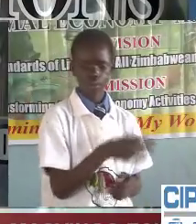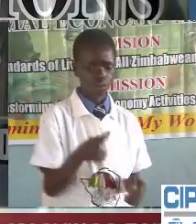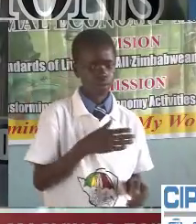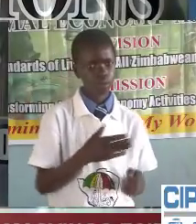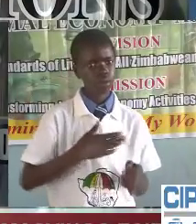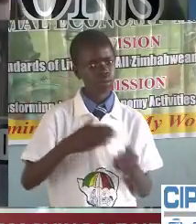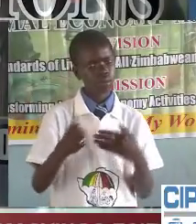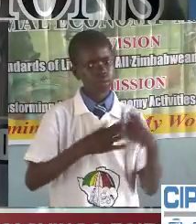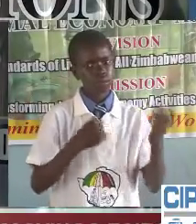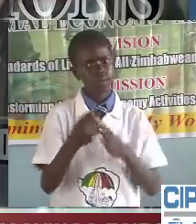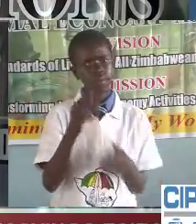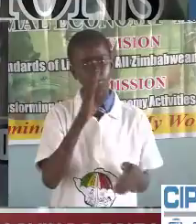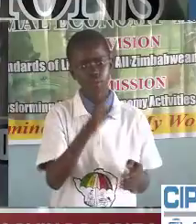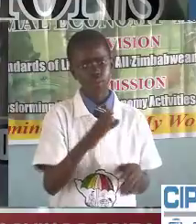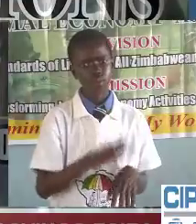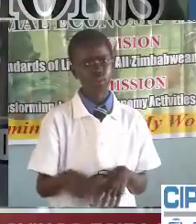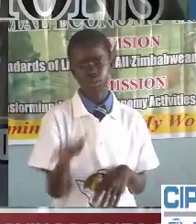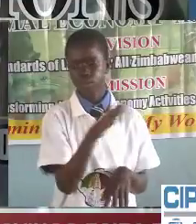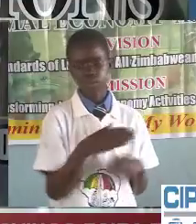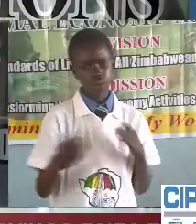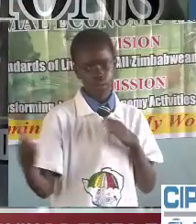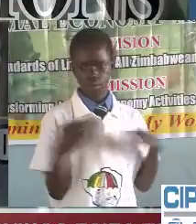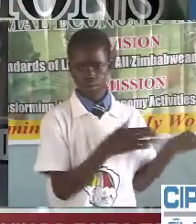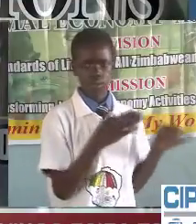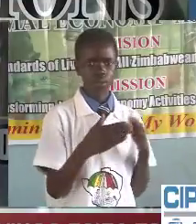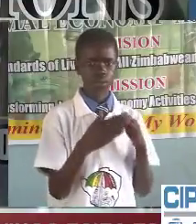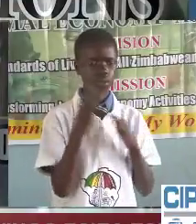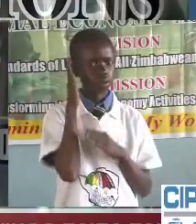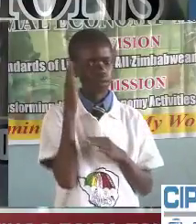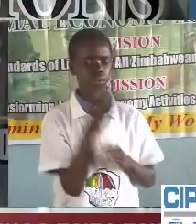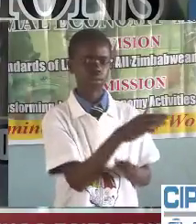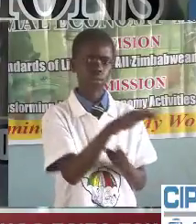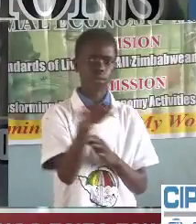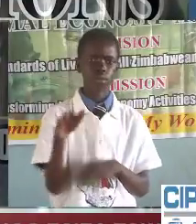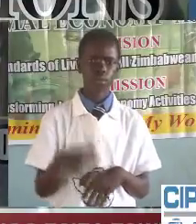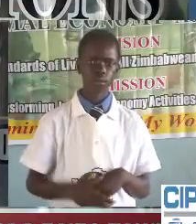idzimba dzingava dzingatinakira dzatingakwana tose tiri muno.